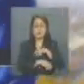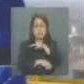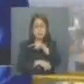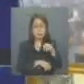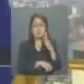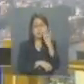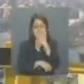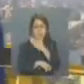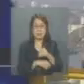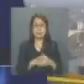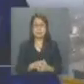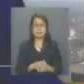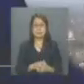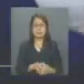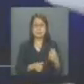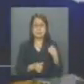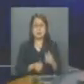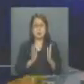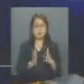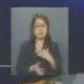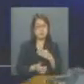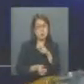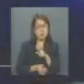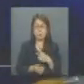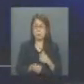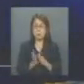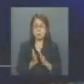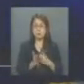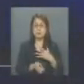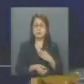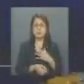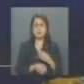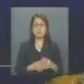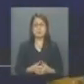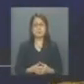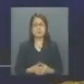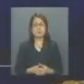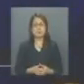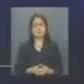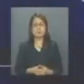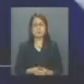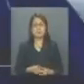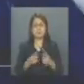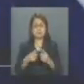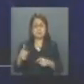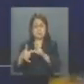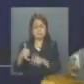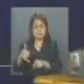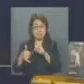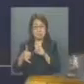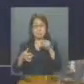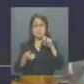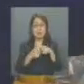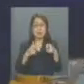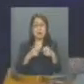ใจโดยมีแฟนเทนนิสให้การต้อนรับกันอย่างมากมายทีเดียวค่ะ สำหรับเดลปาโตรนะคะประสบปัญหาการบาดเจ็บค่อนข้